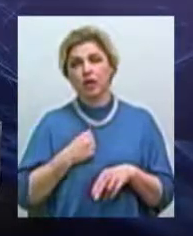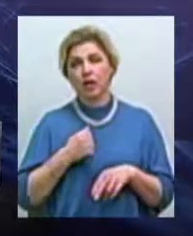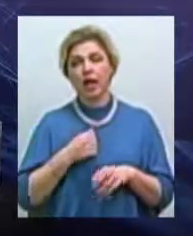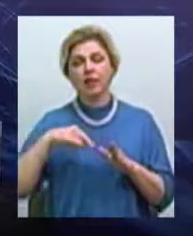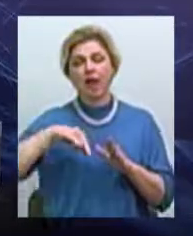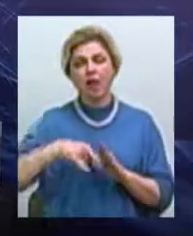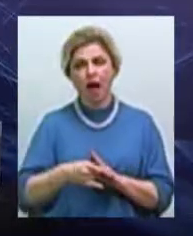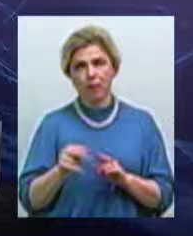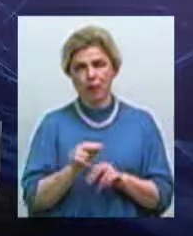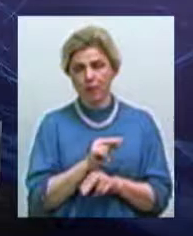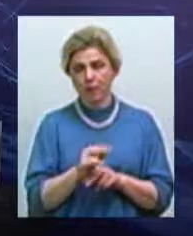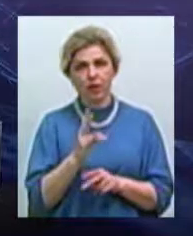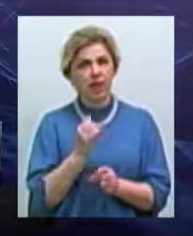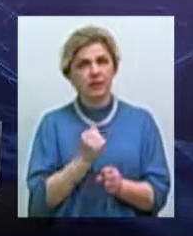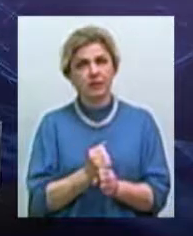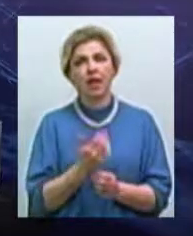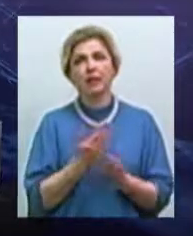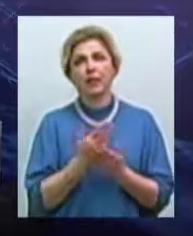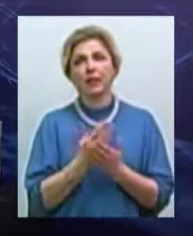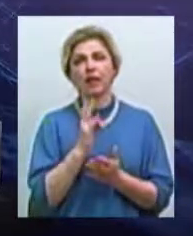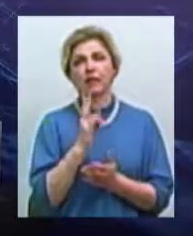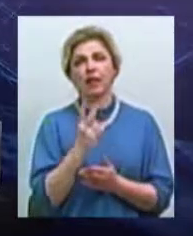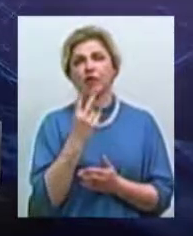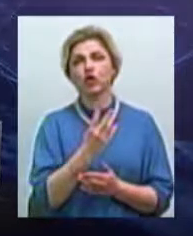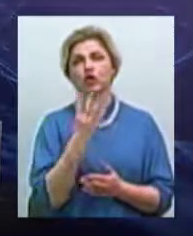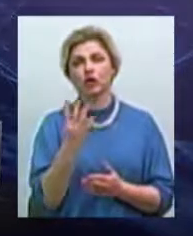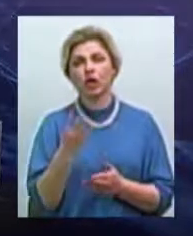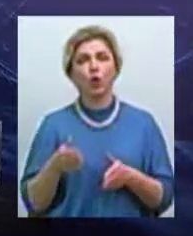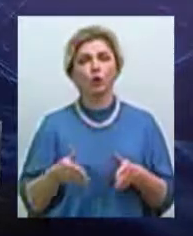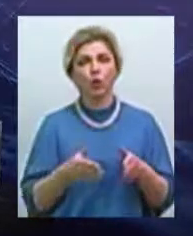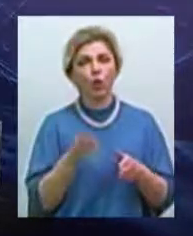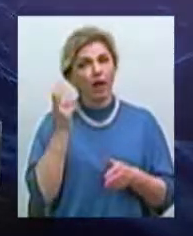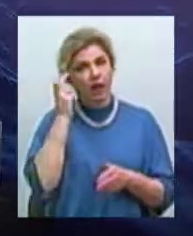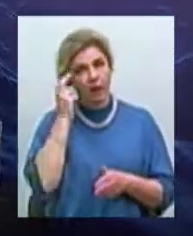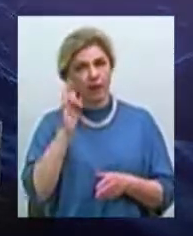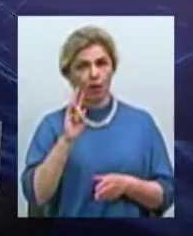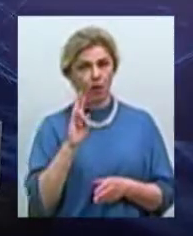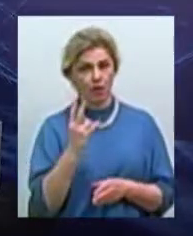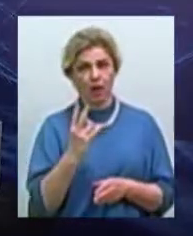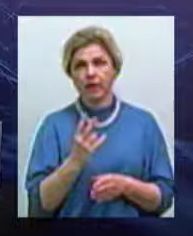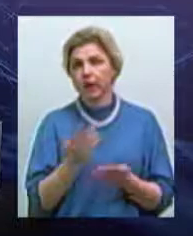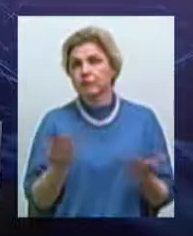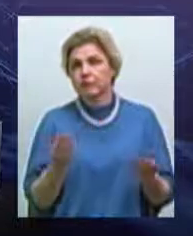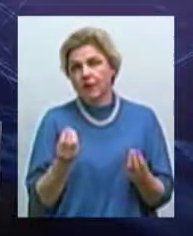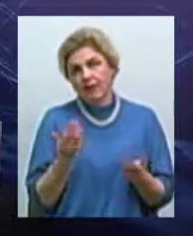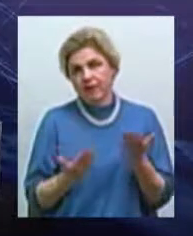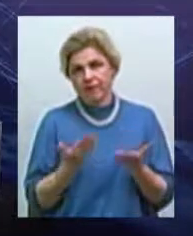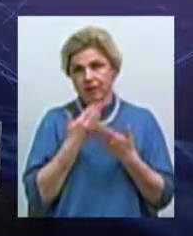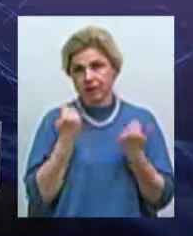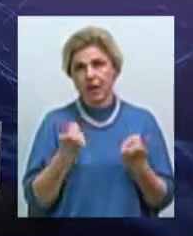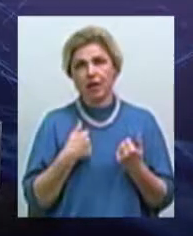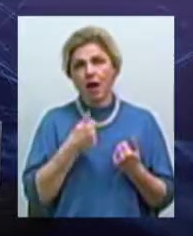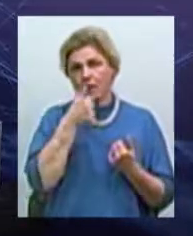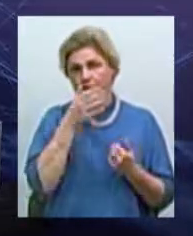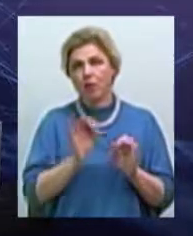тих доріг, які, от, наприклад, Н-24 Київ-Миколаїв, да, ну, не проводиться, навіть коштів немає. Я не можу коментувати